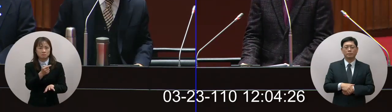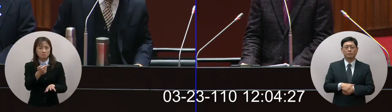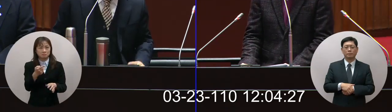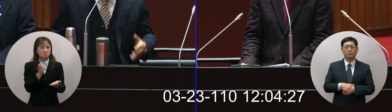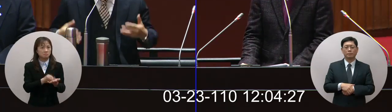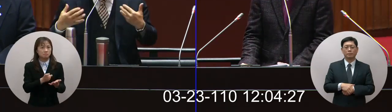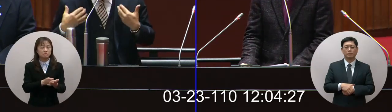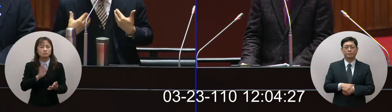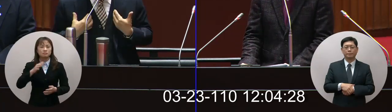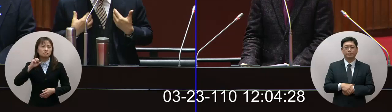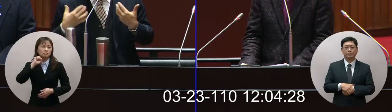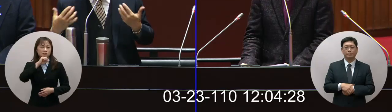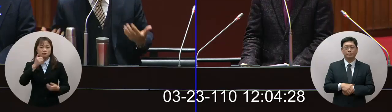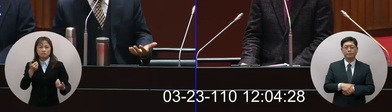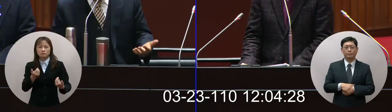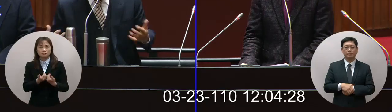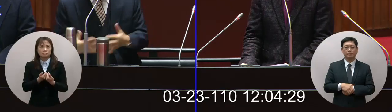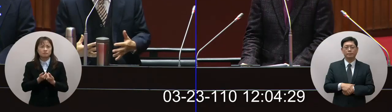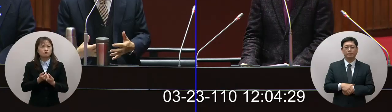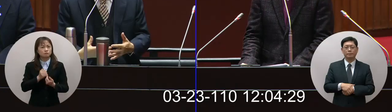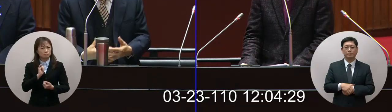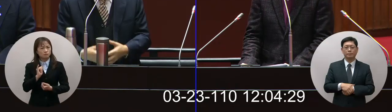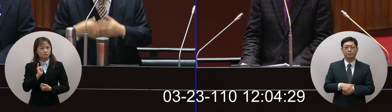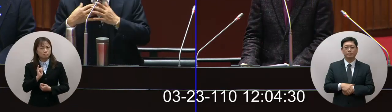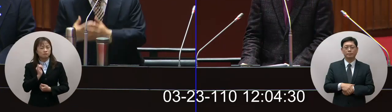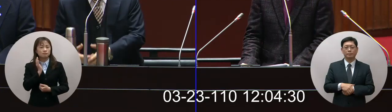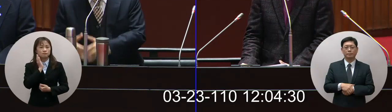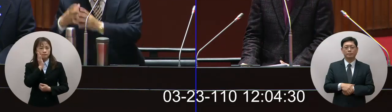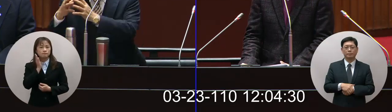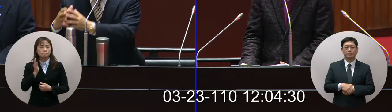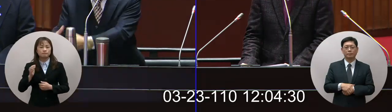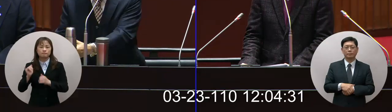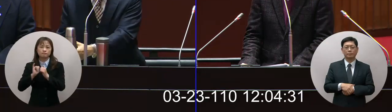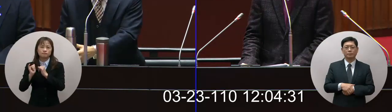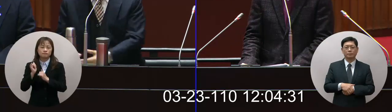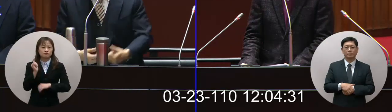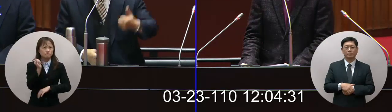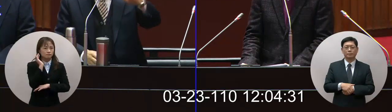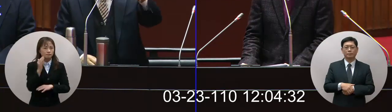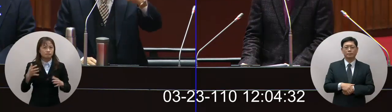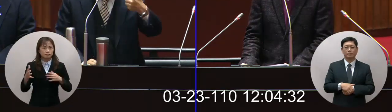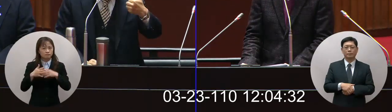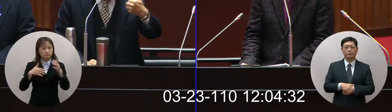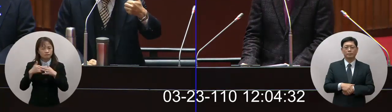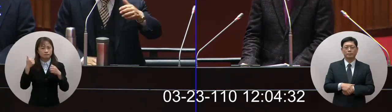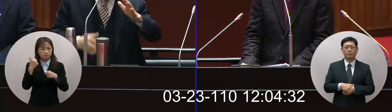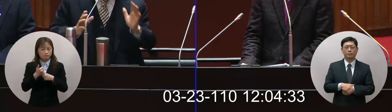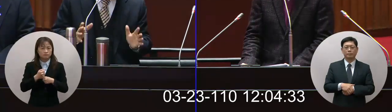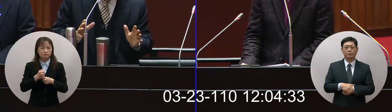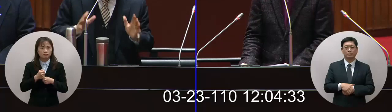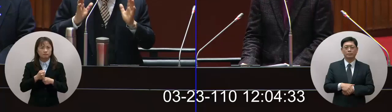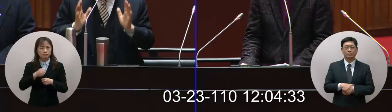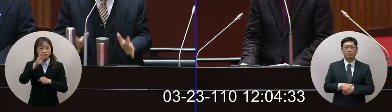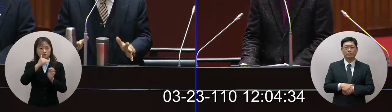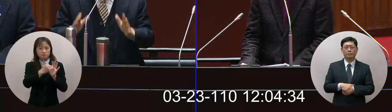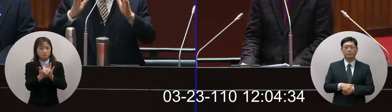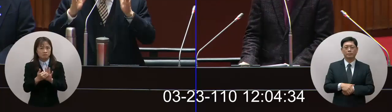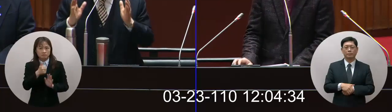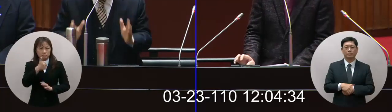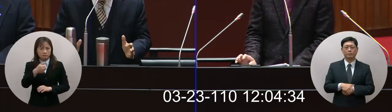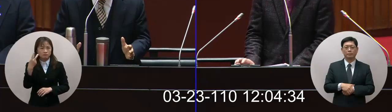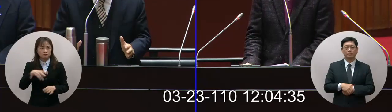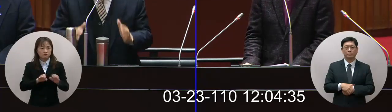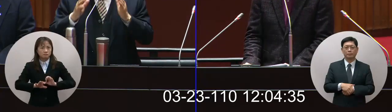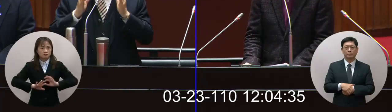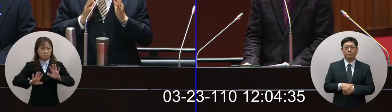安定。我们政府、人民一起合作，不但守住疫情，而且经济发展最好。所以现在我